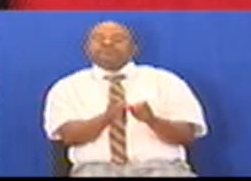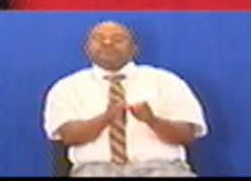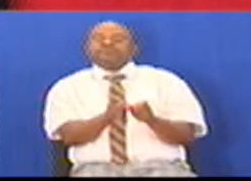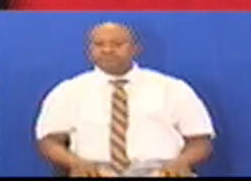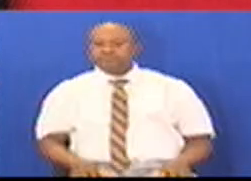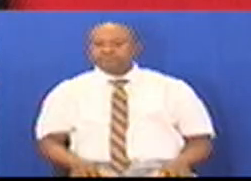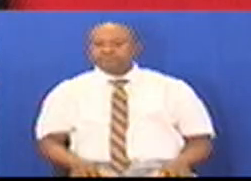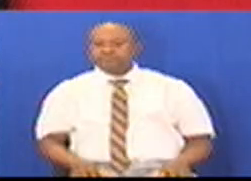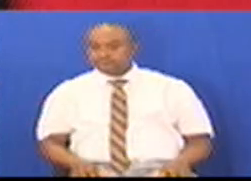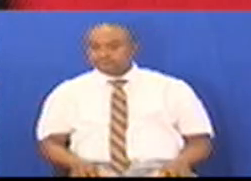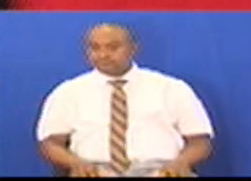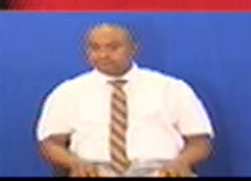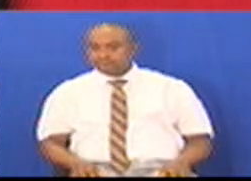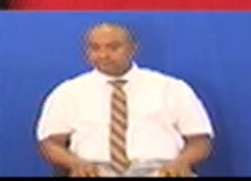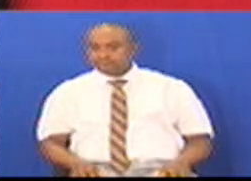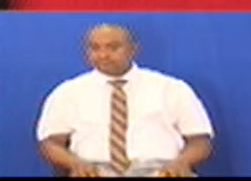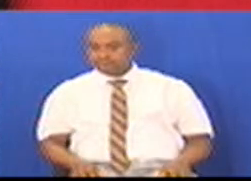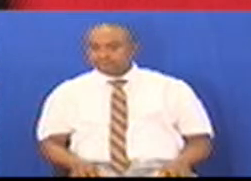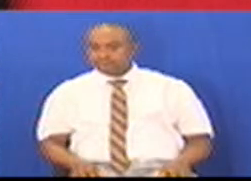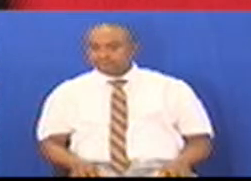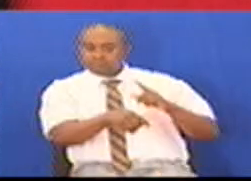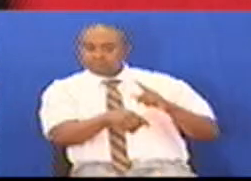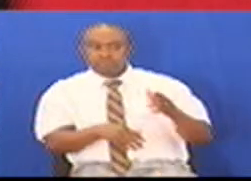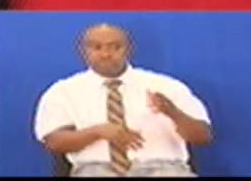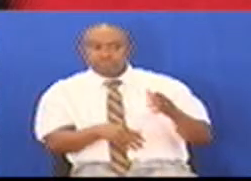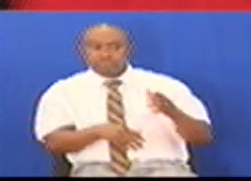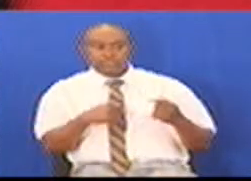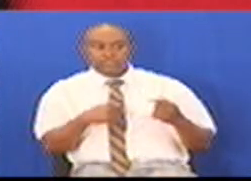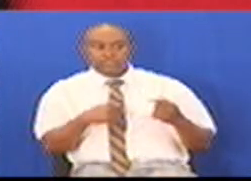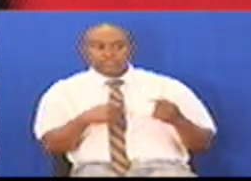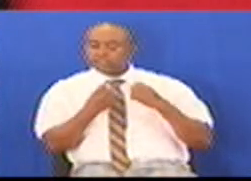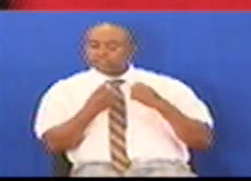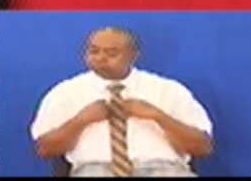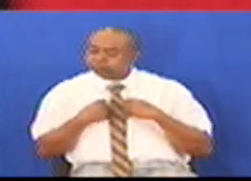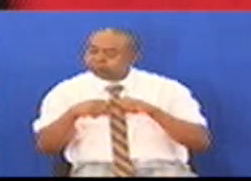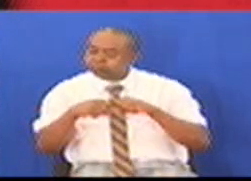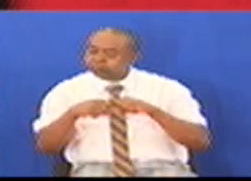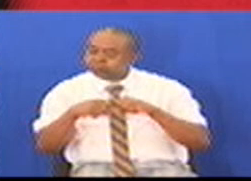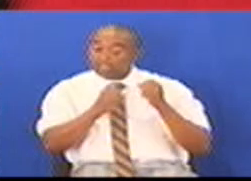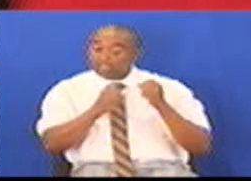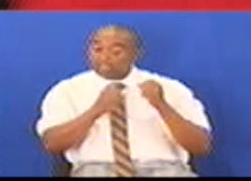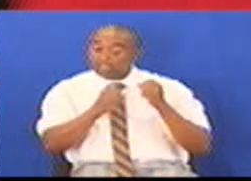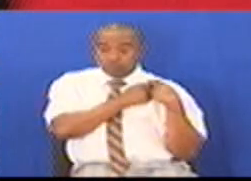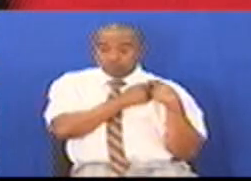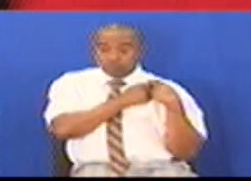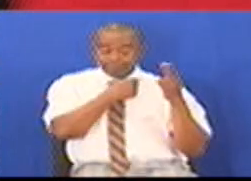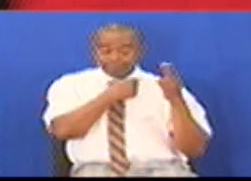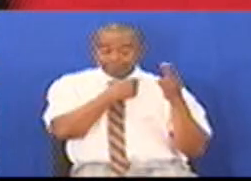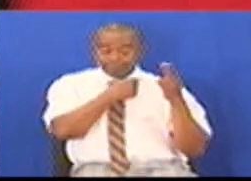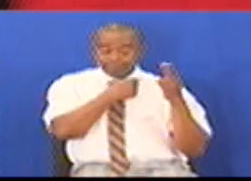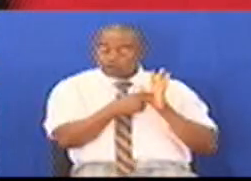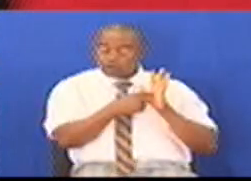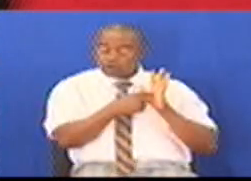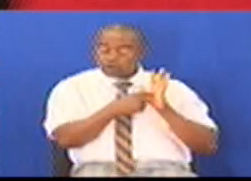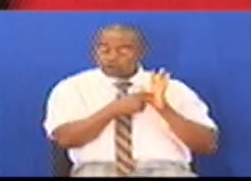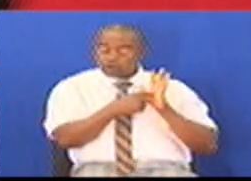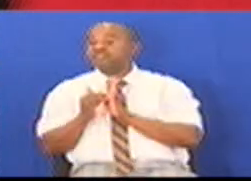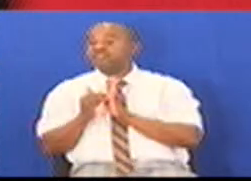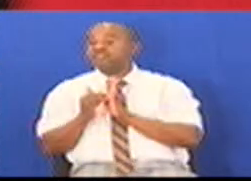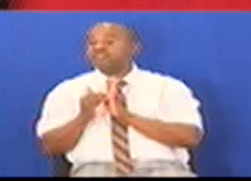Kamati Mheshimiwa Spika iliendelea kutekeleza ipasavyo majukumu yake kikanuni na kisheria kama yalivyoainishwa kwenye kanuni za kudumu za